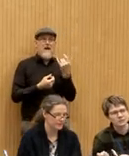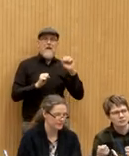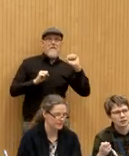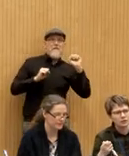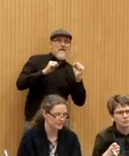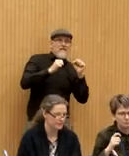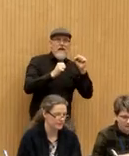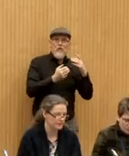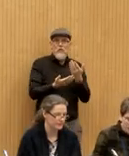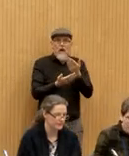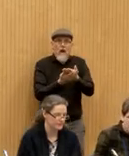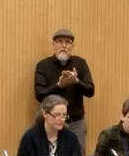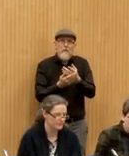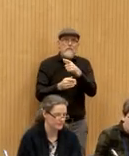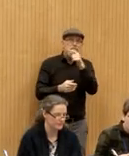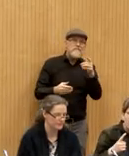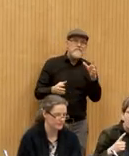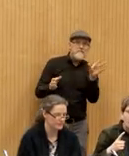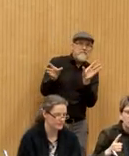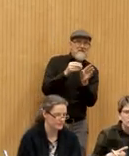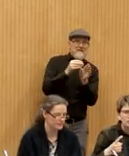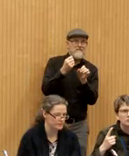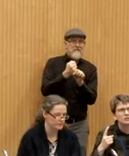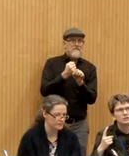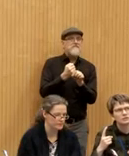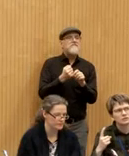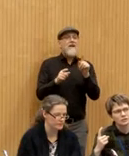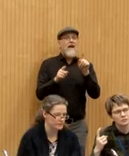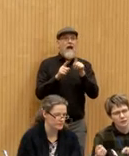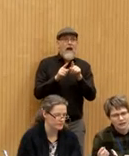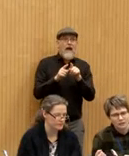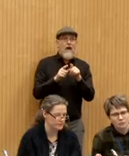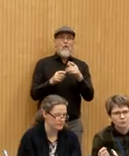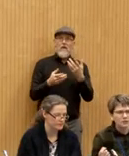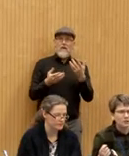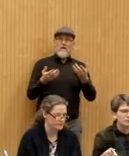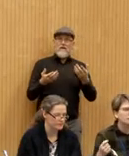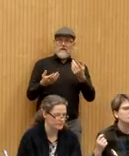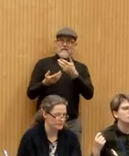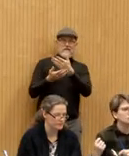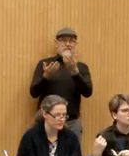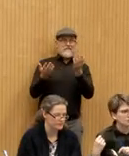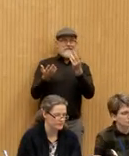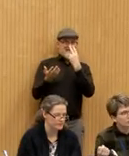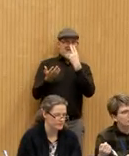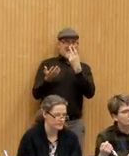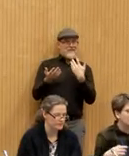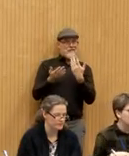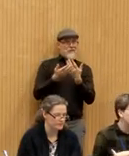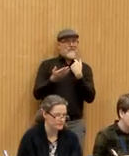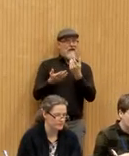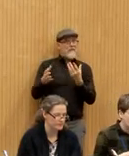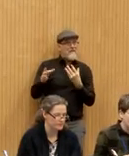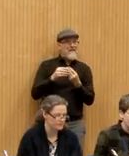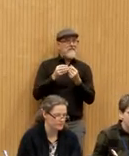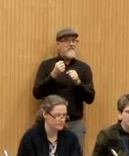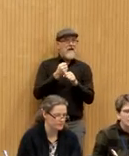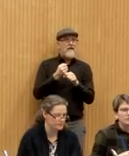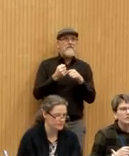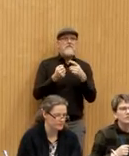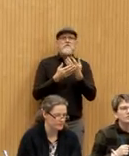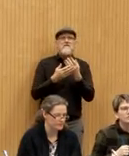manchen Themen auch mitmachen. Und bei anderen muss man zuhören und kann man